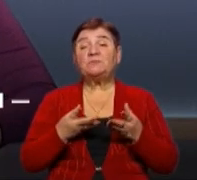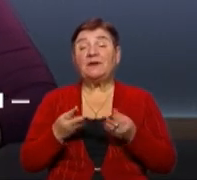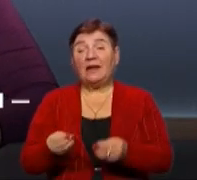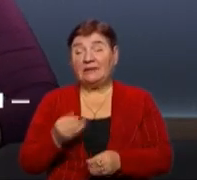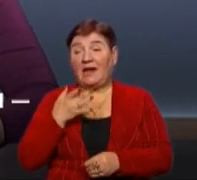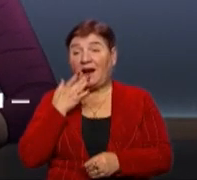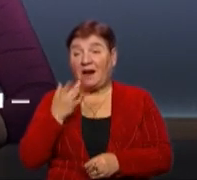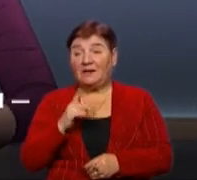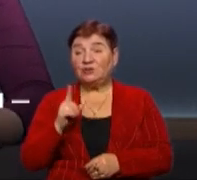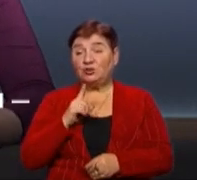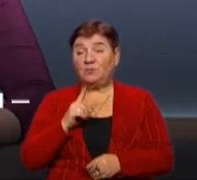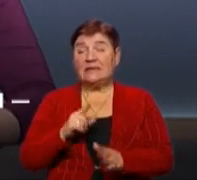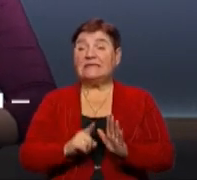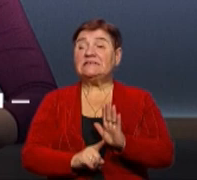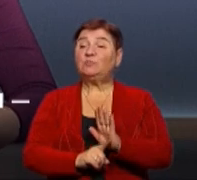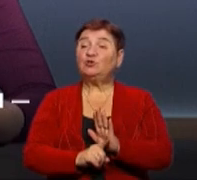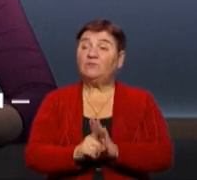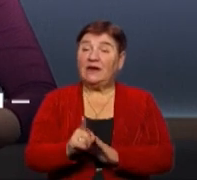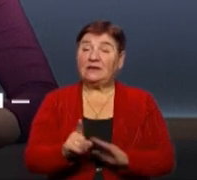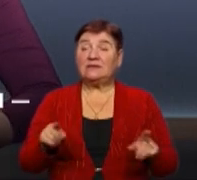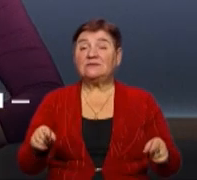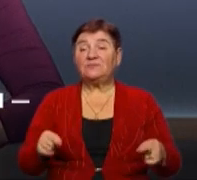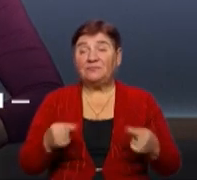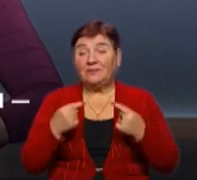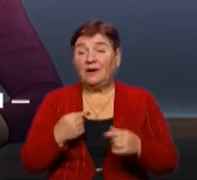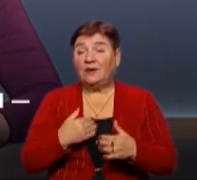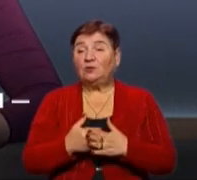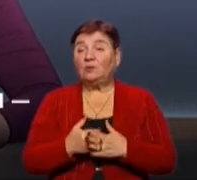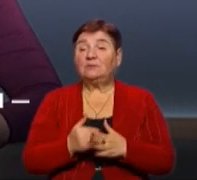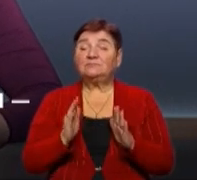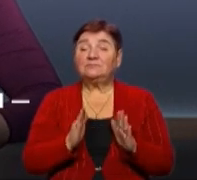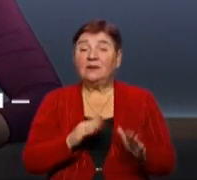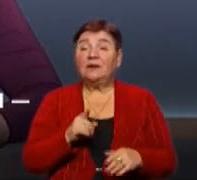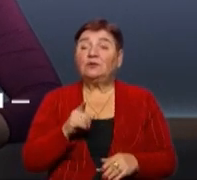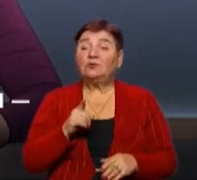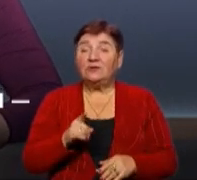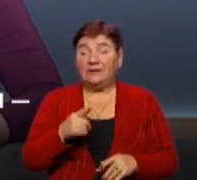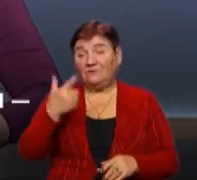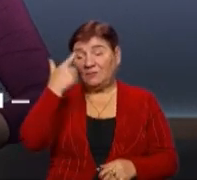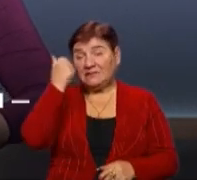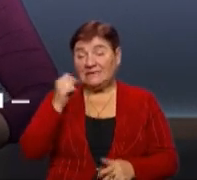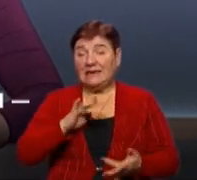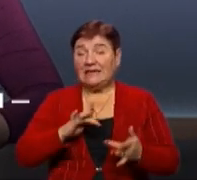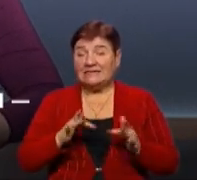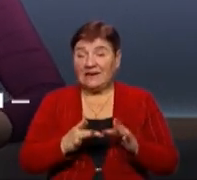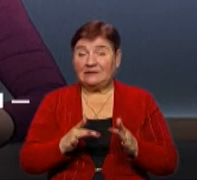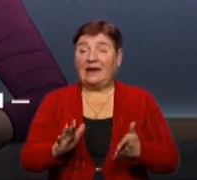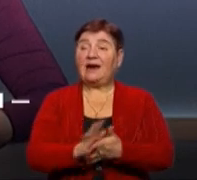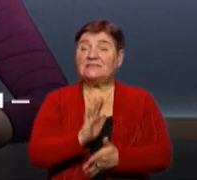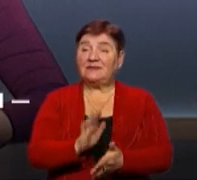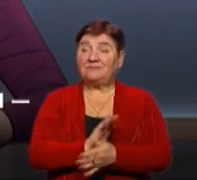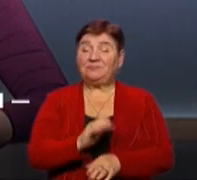саме рада, аби вже все ж таки започаткувати, створити, довести до ладу, до прикладу, той же ж інформаційний сайт,